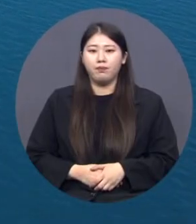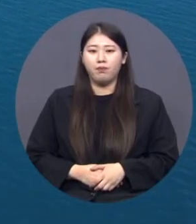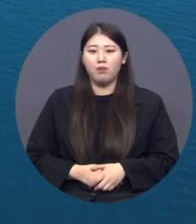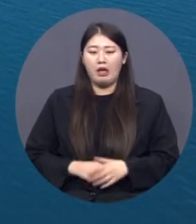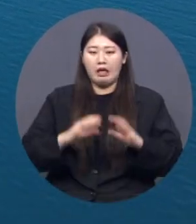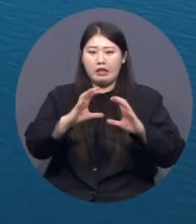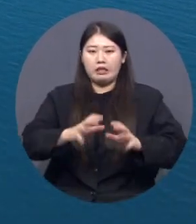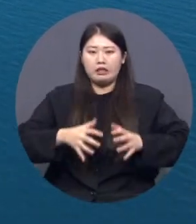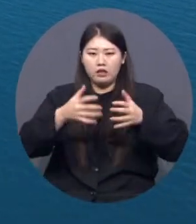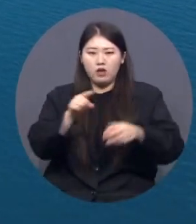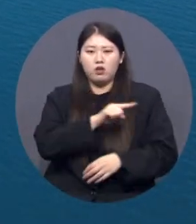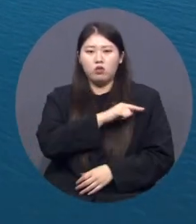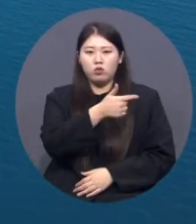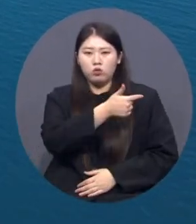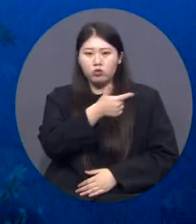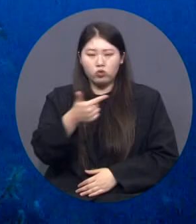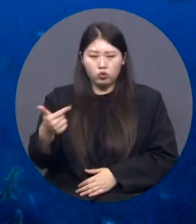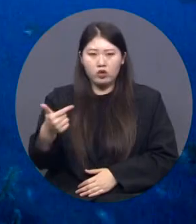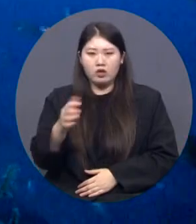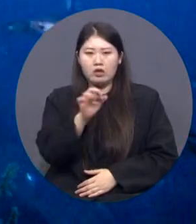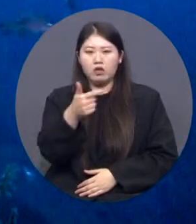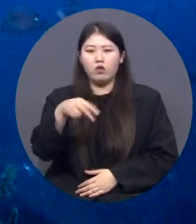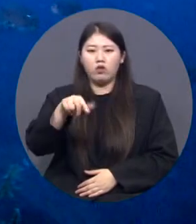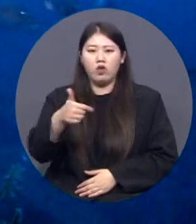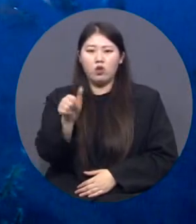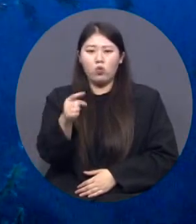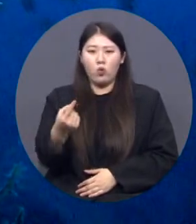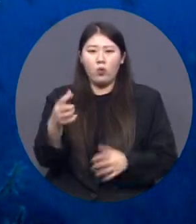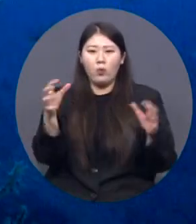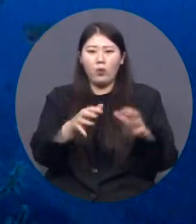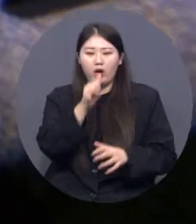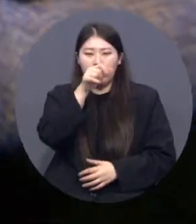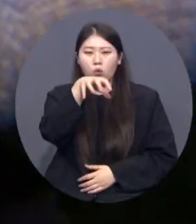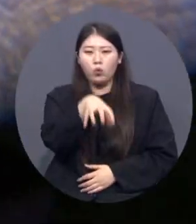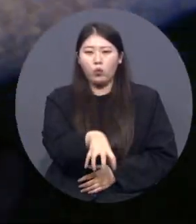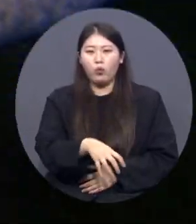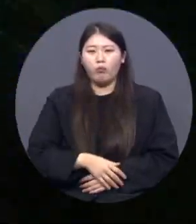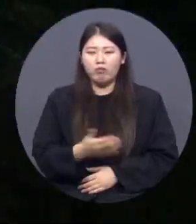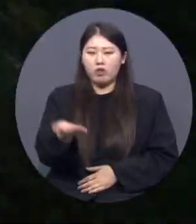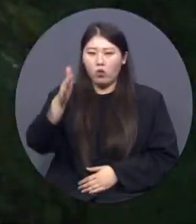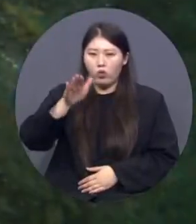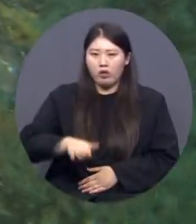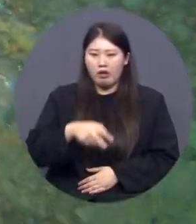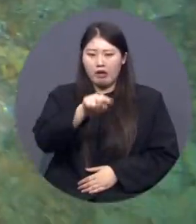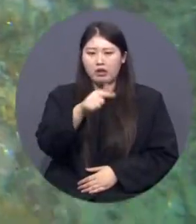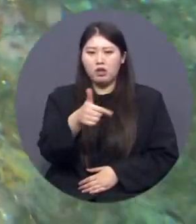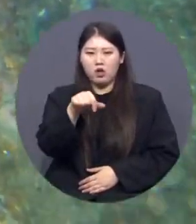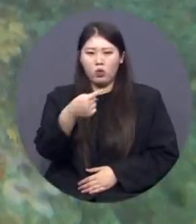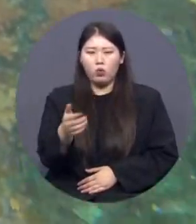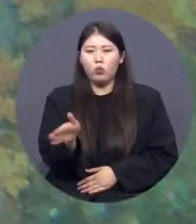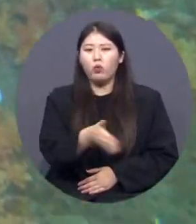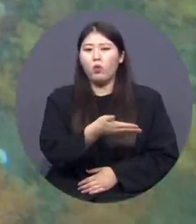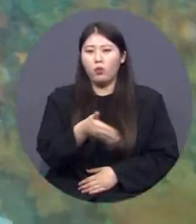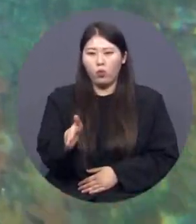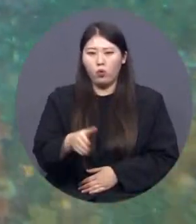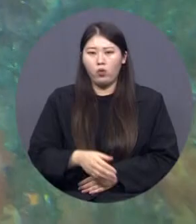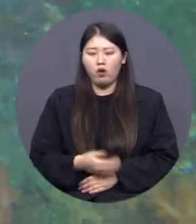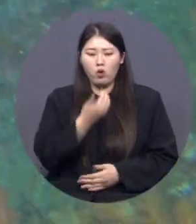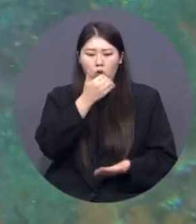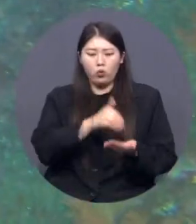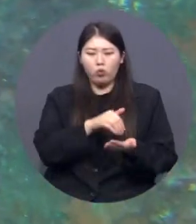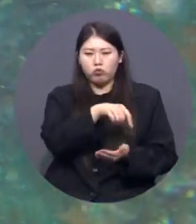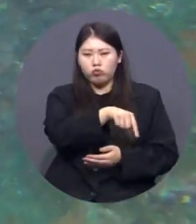세계 최대의 연산호 군락지로 꼽히는 서귀포시 문섬. 그런데 산호는 온데간데 없고 암벽